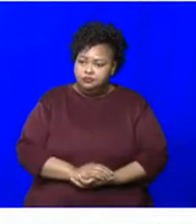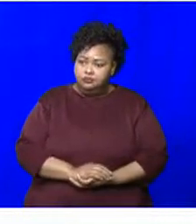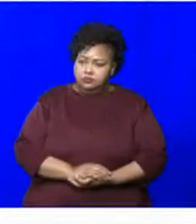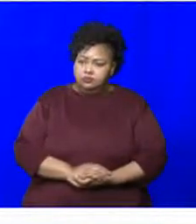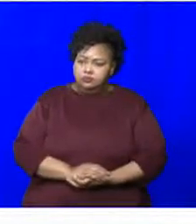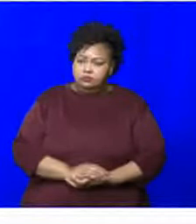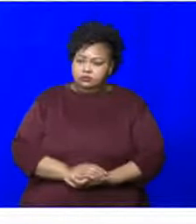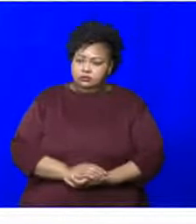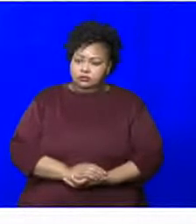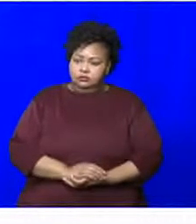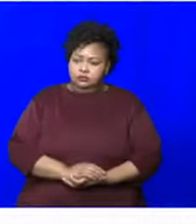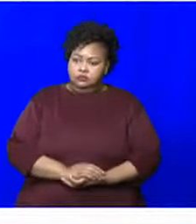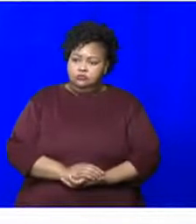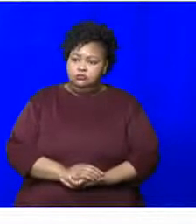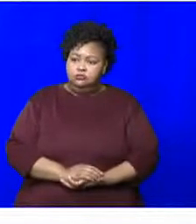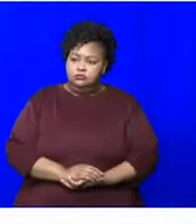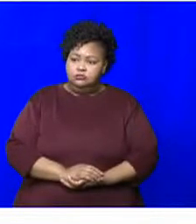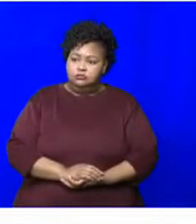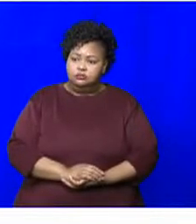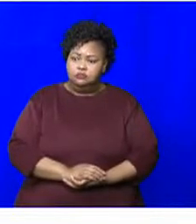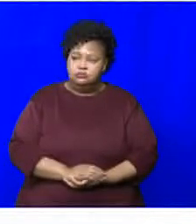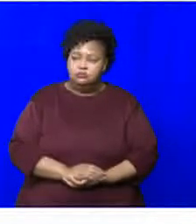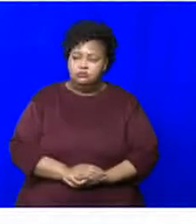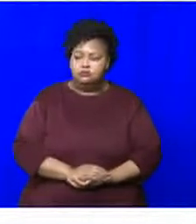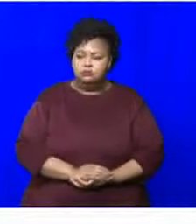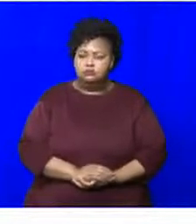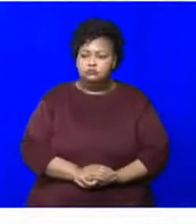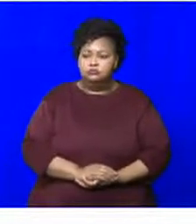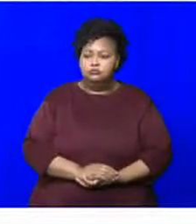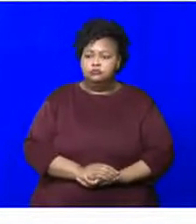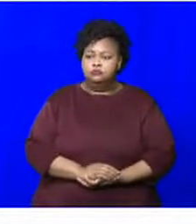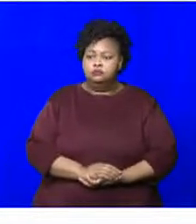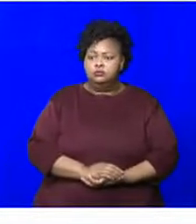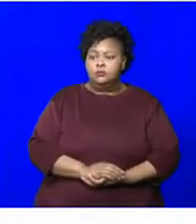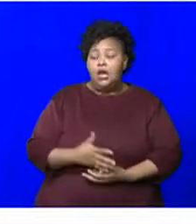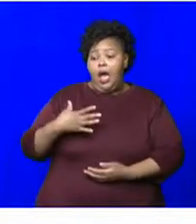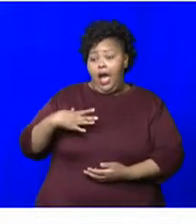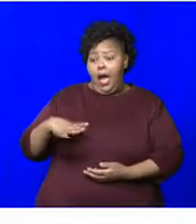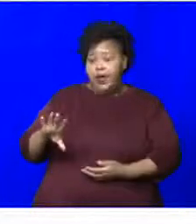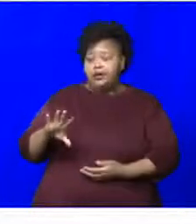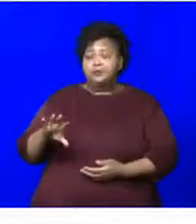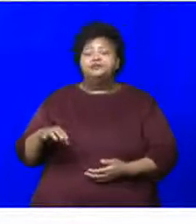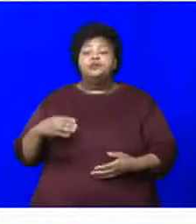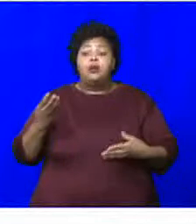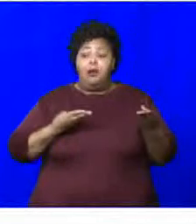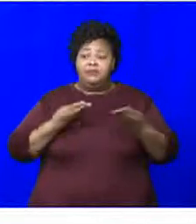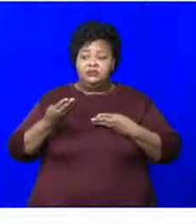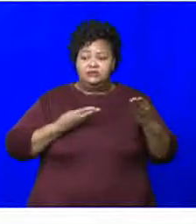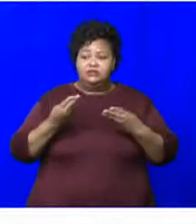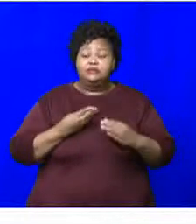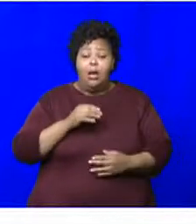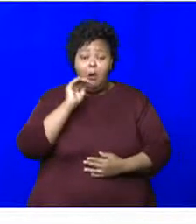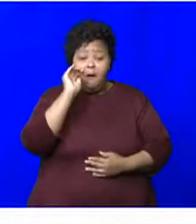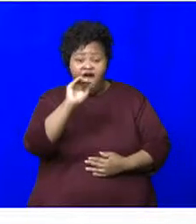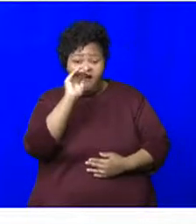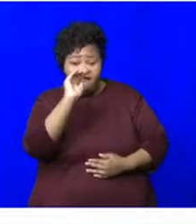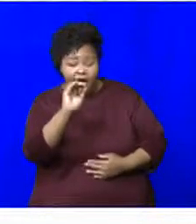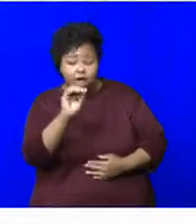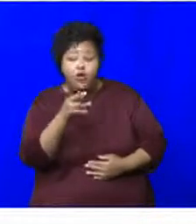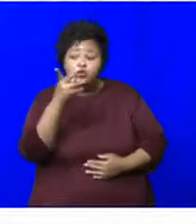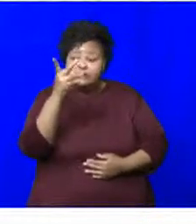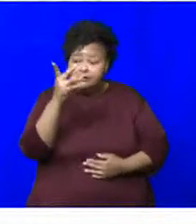some of them kusho ukuthi siyaba engage and what they have requested kubhadala. Some of them chair vele